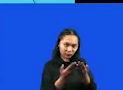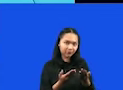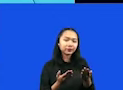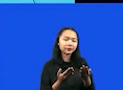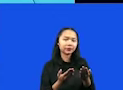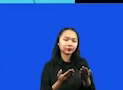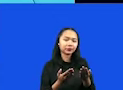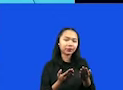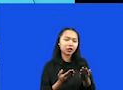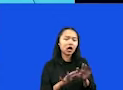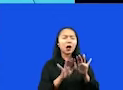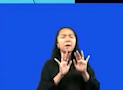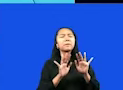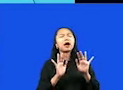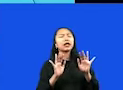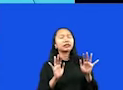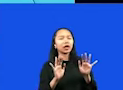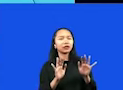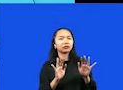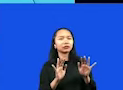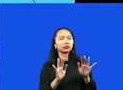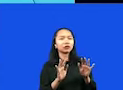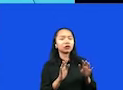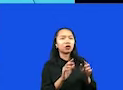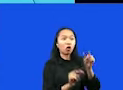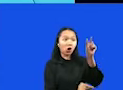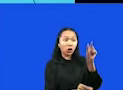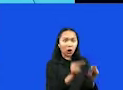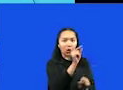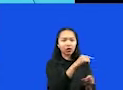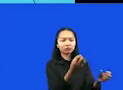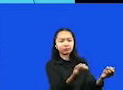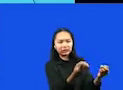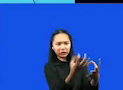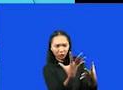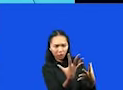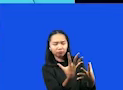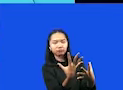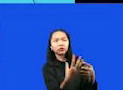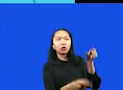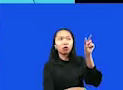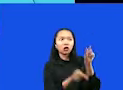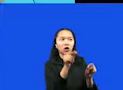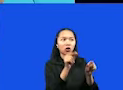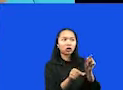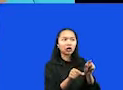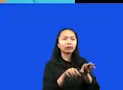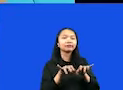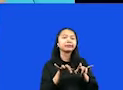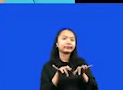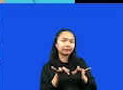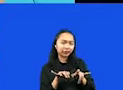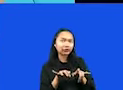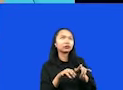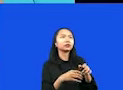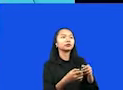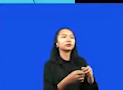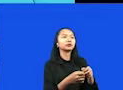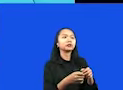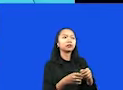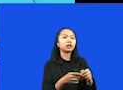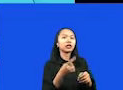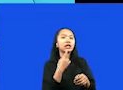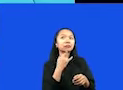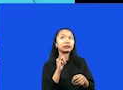ternyata banyak yang merespon positif tuh Ketika saya ee baru dibangunnya Taman doa Pring